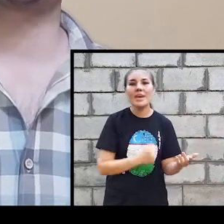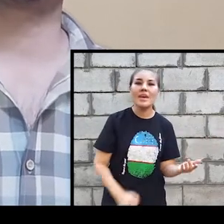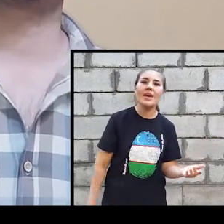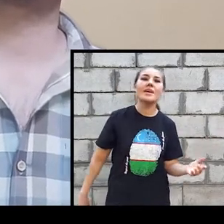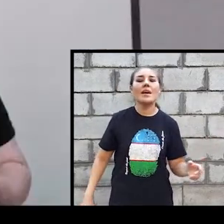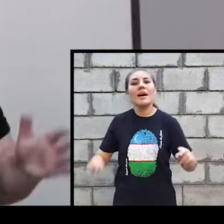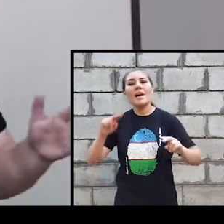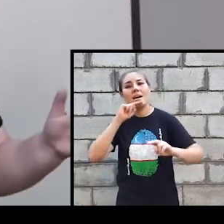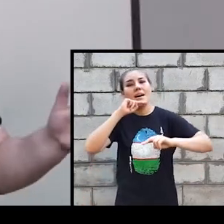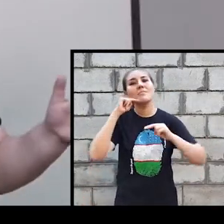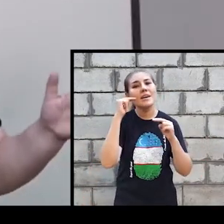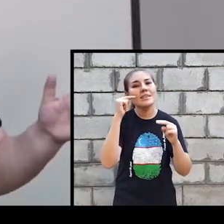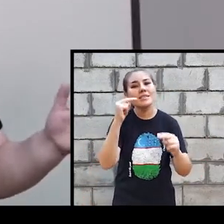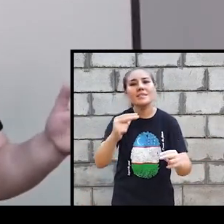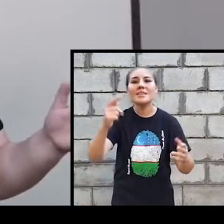помилует.